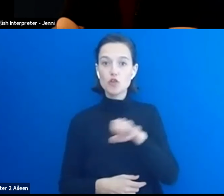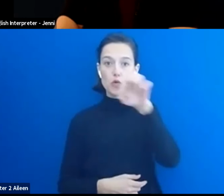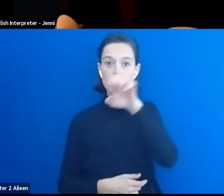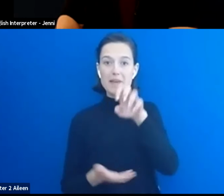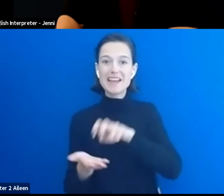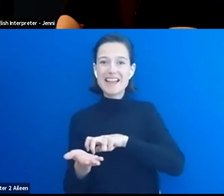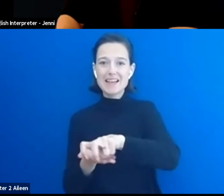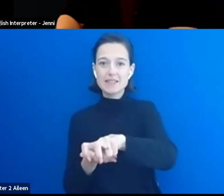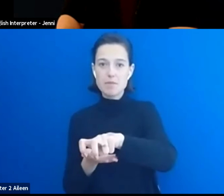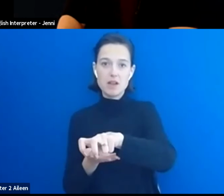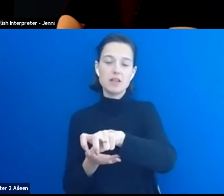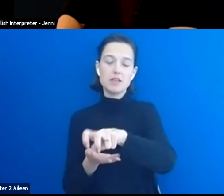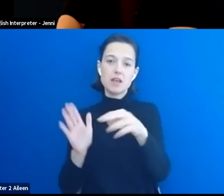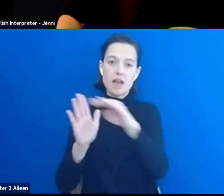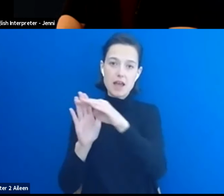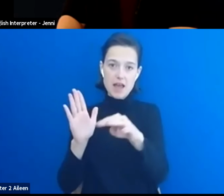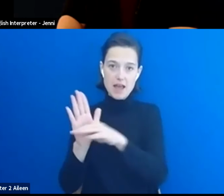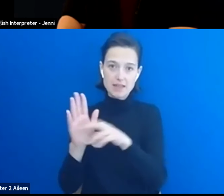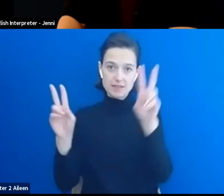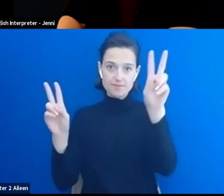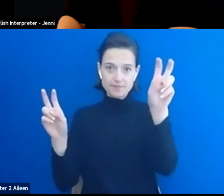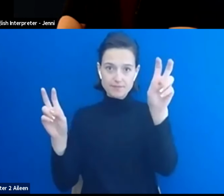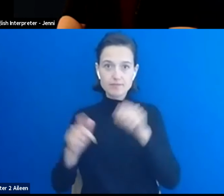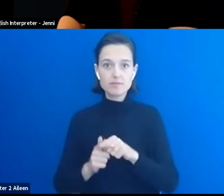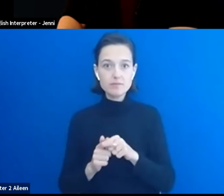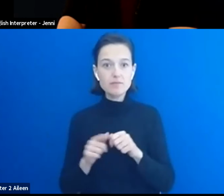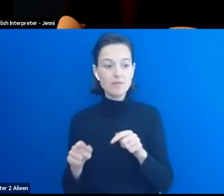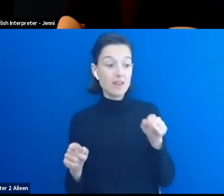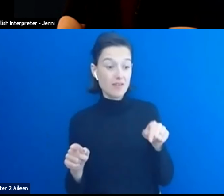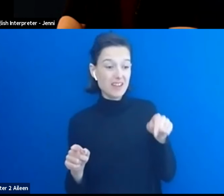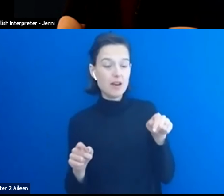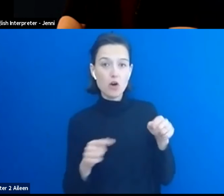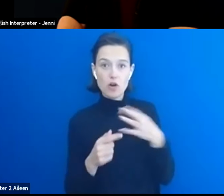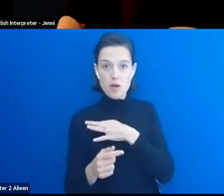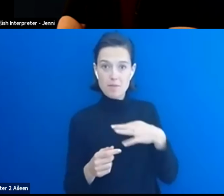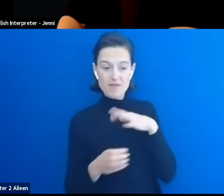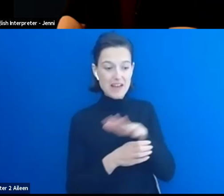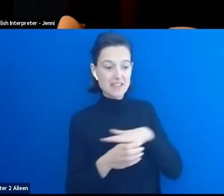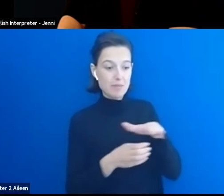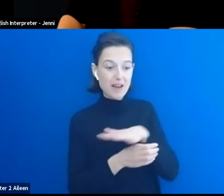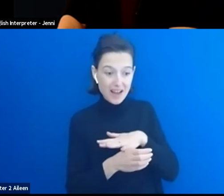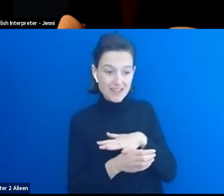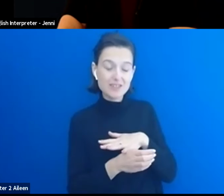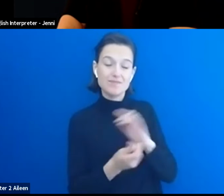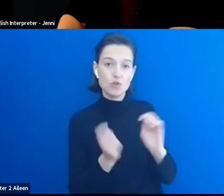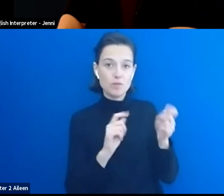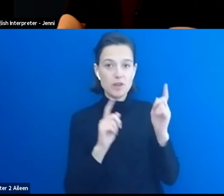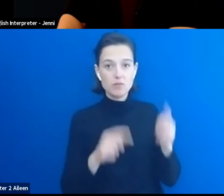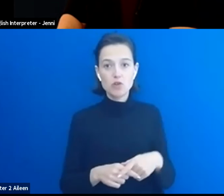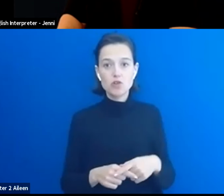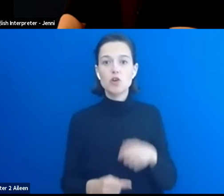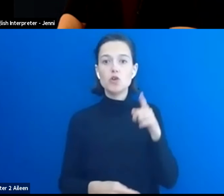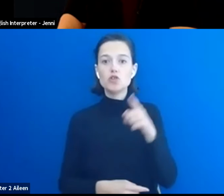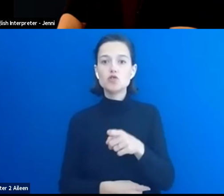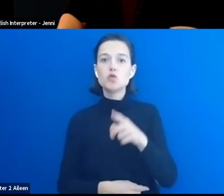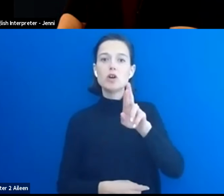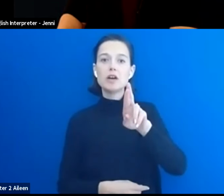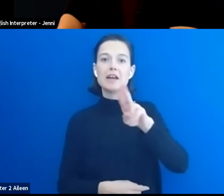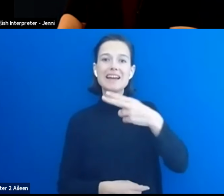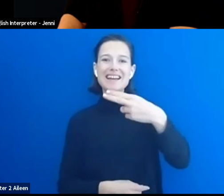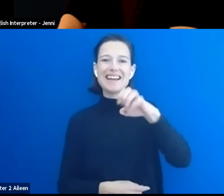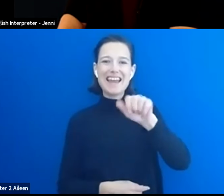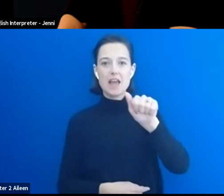drin ist. Und da kommt natürlich, kommst du ins Spiel, Ria, und ich zitiere dich nochmal, deswegen, das habe ich mir für jetzt aufgehoben, was